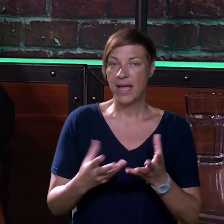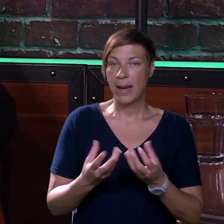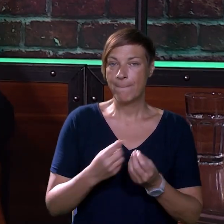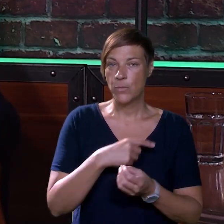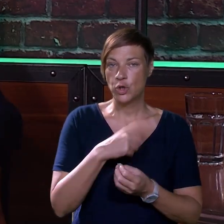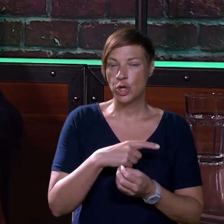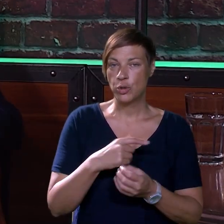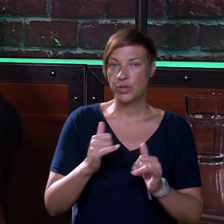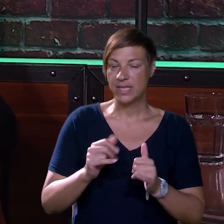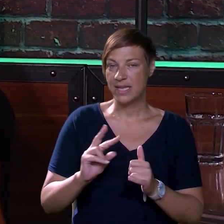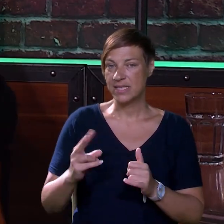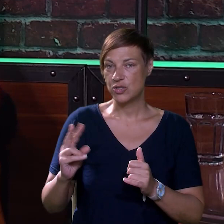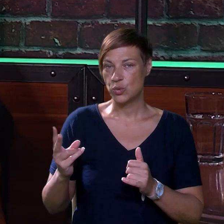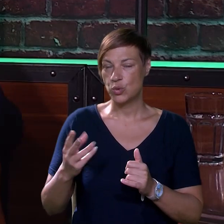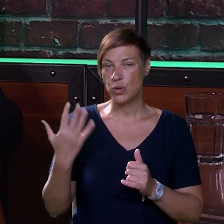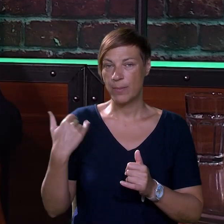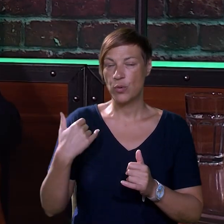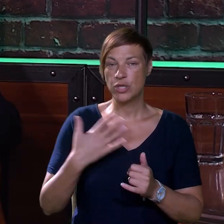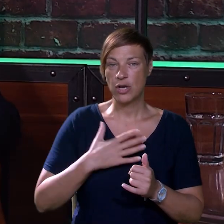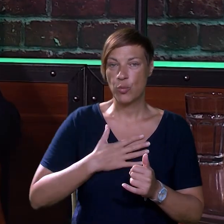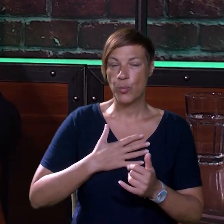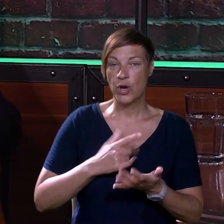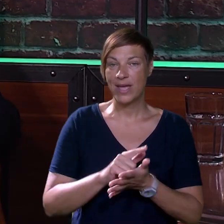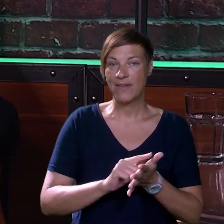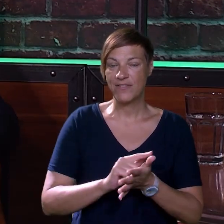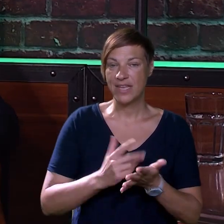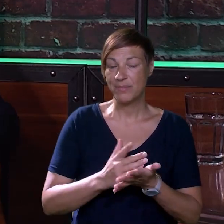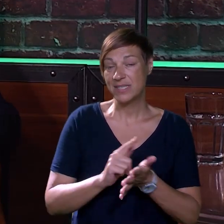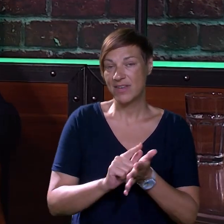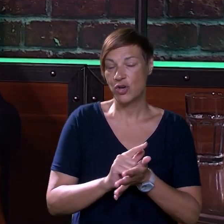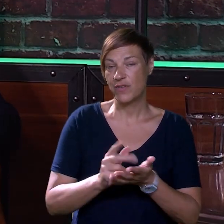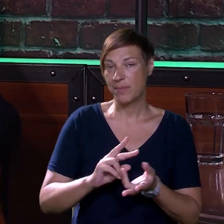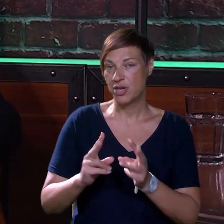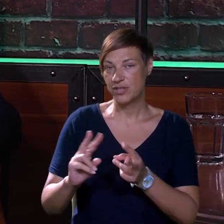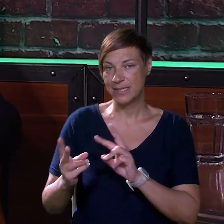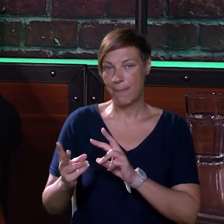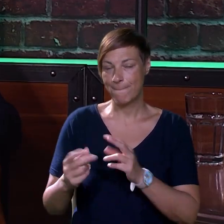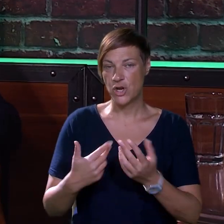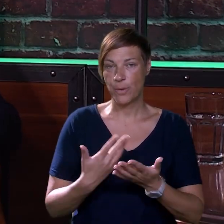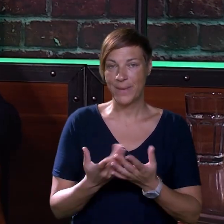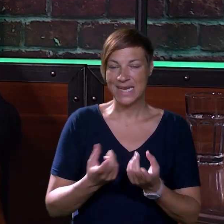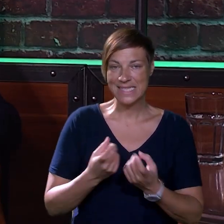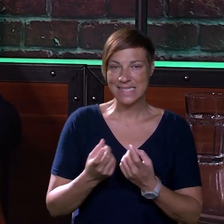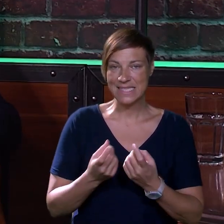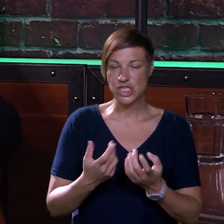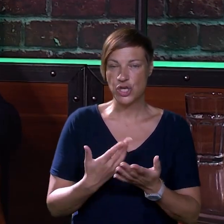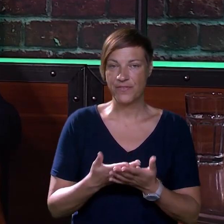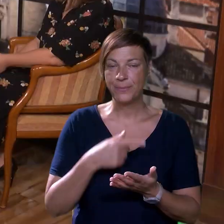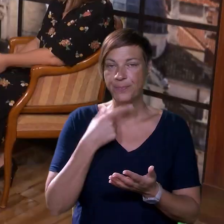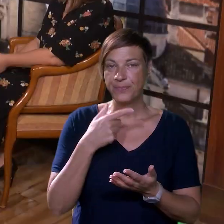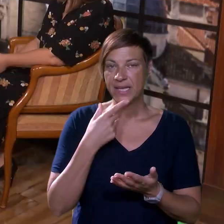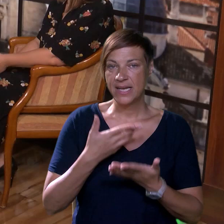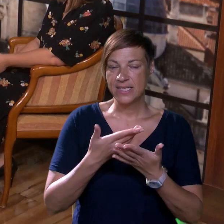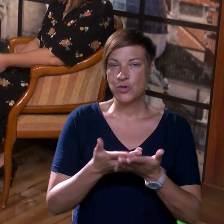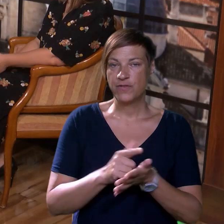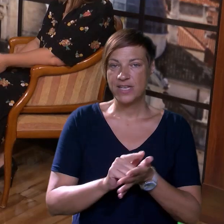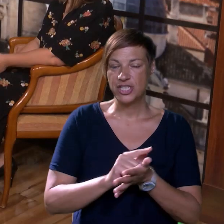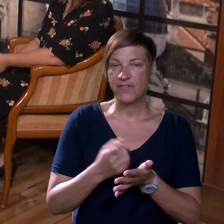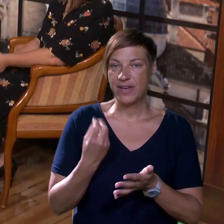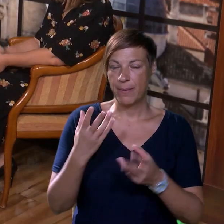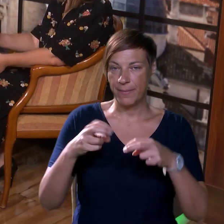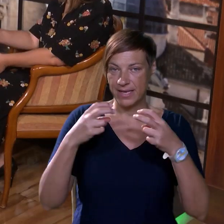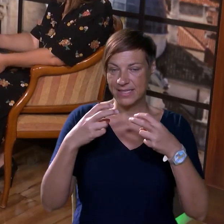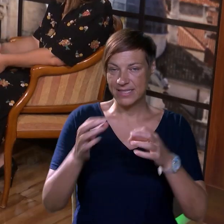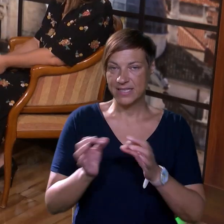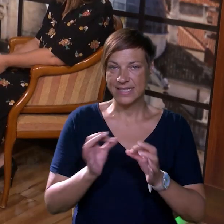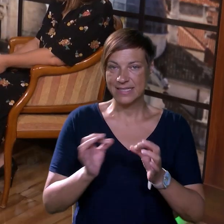Danas su sasvim neke druge prilike nego što su bile u moje doba i eto, svako vrijeme nosi neke svoje izazove. Rekli ste u vaše doba kad ste vi